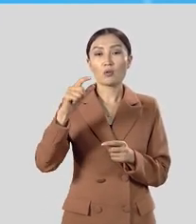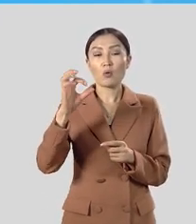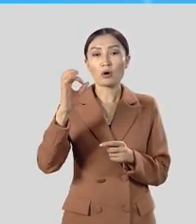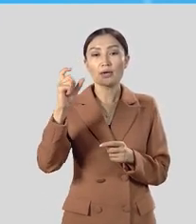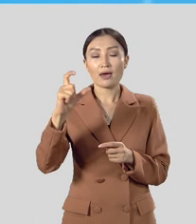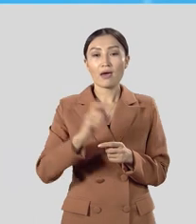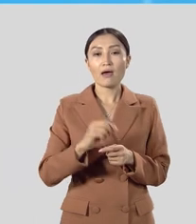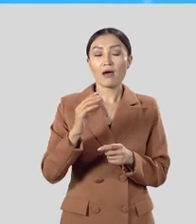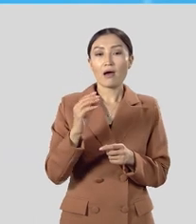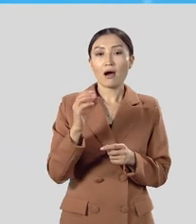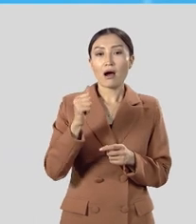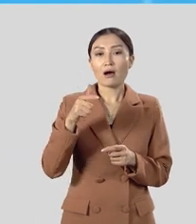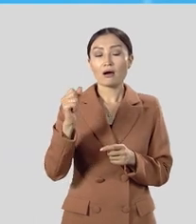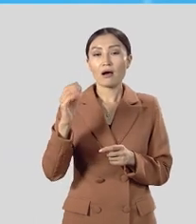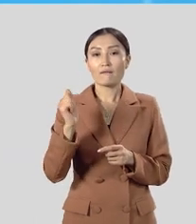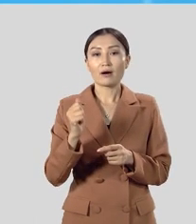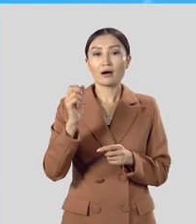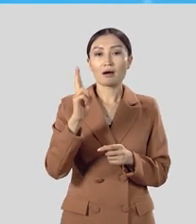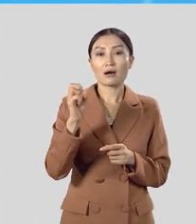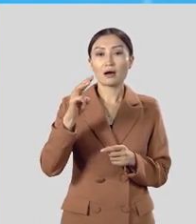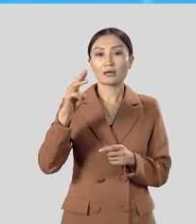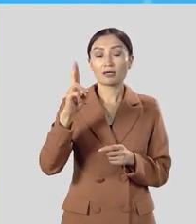верблюжья колючка, агава, кактусы.